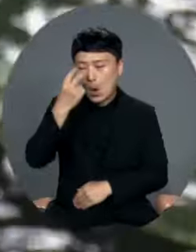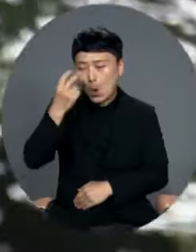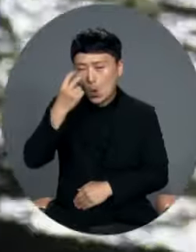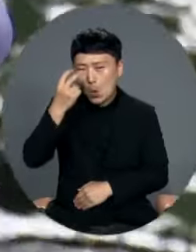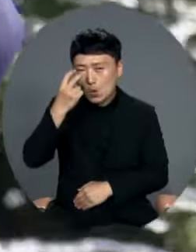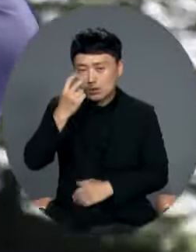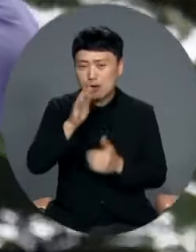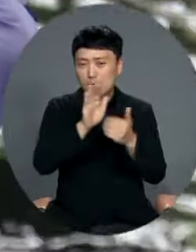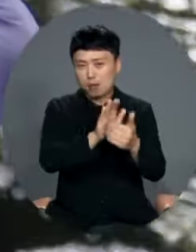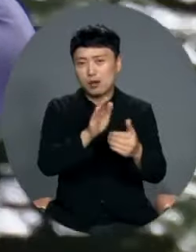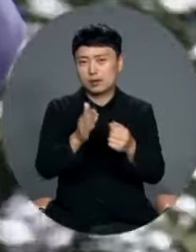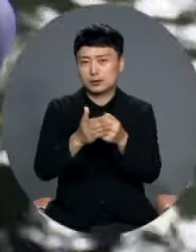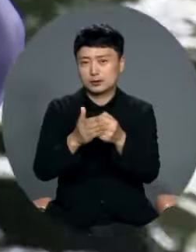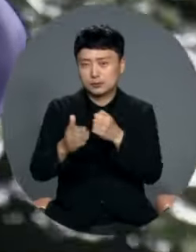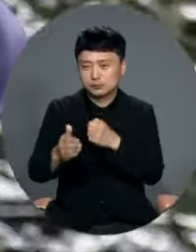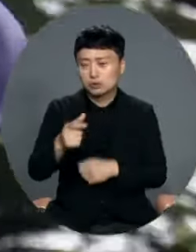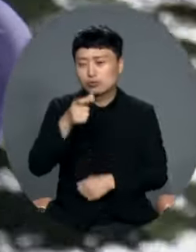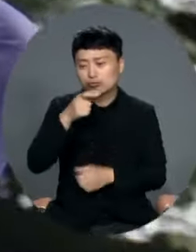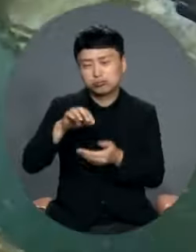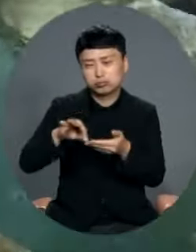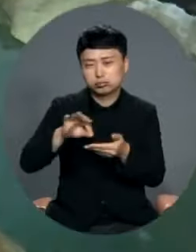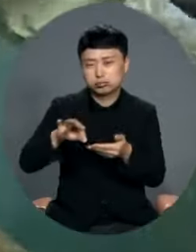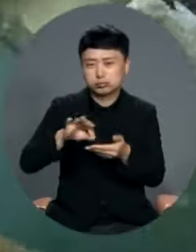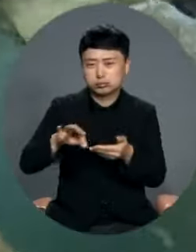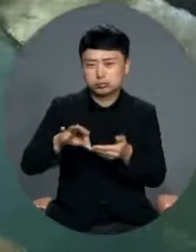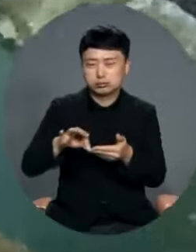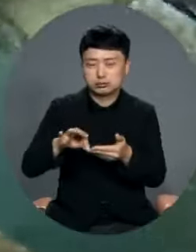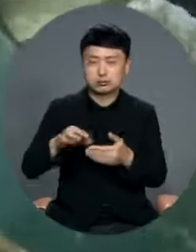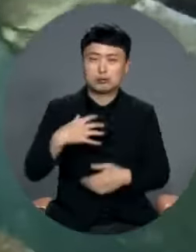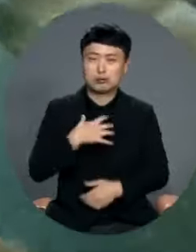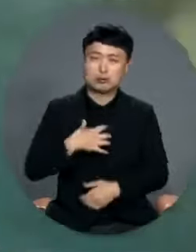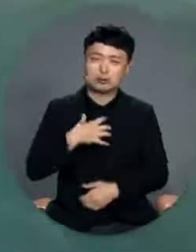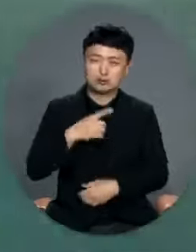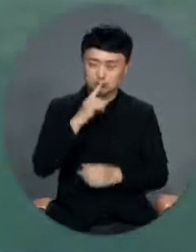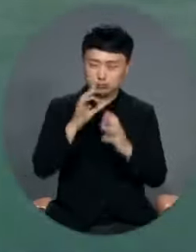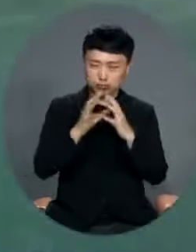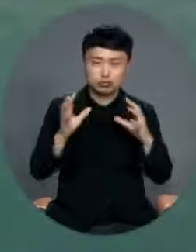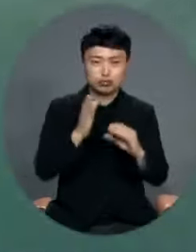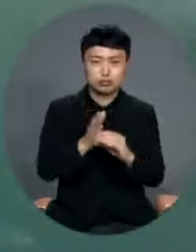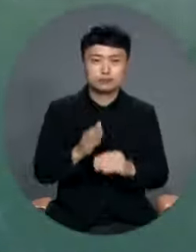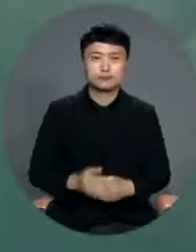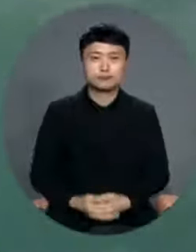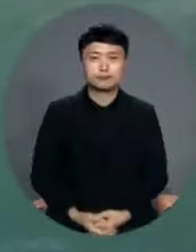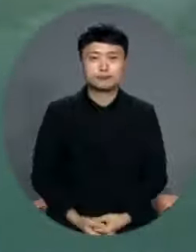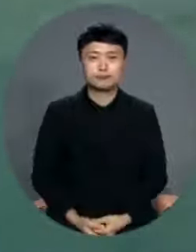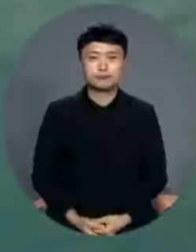거부하면서 수돗물에 대한 불신과 불안은 더욱 커져만 가고 있습니다. MBC 뉴스 신병철입니다.